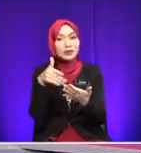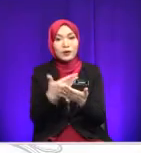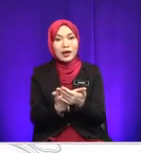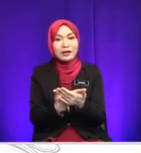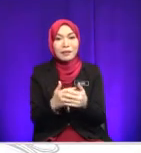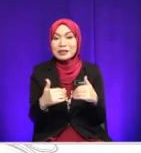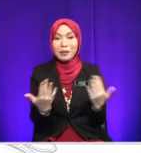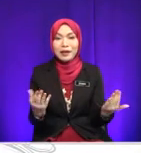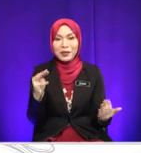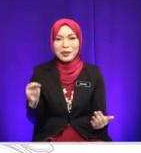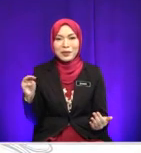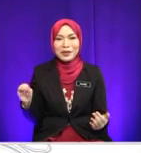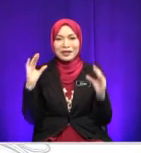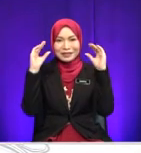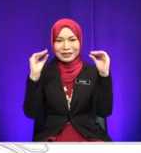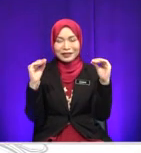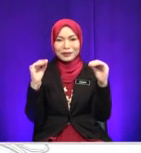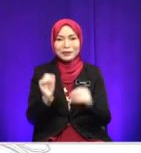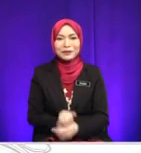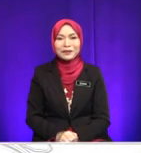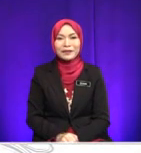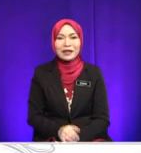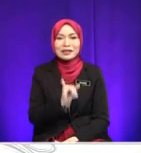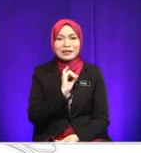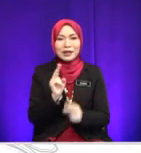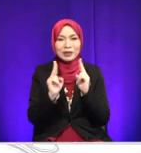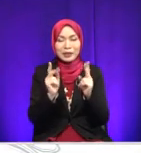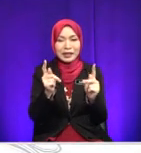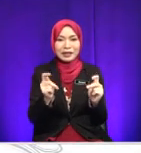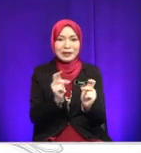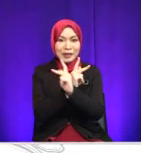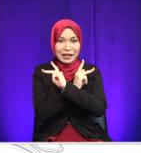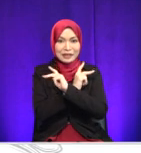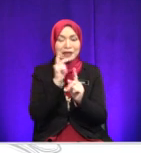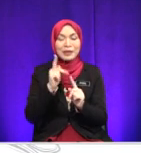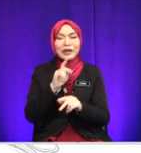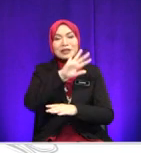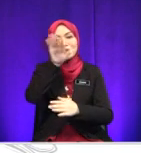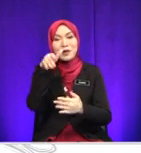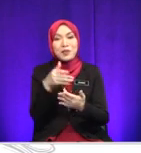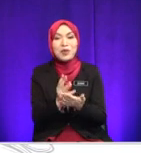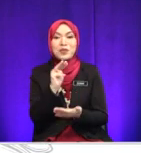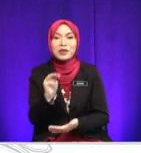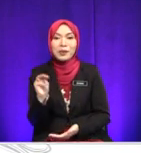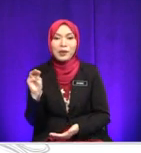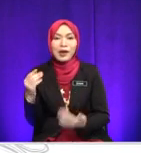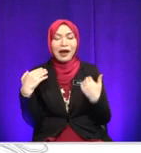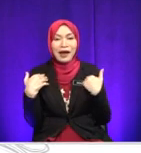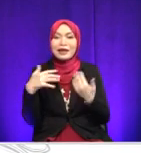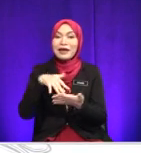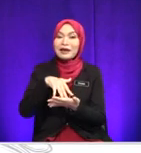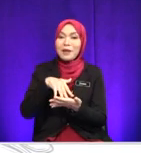murid saya, alhamdulillah, terima kasih. Masing-masing ada kelemahan dan ada kekuatan. Ada baca terlalu laju, ada baca